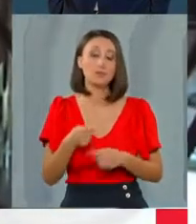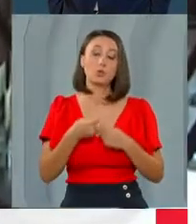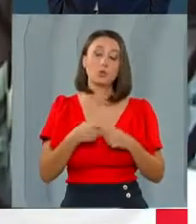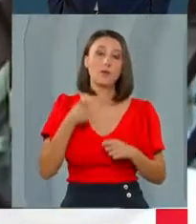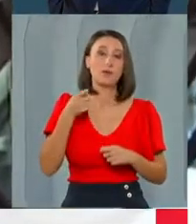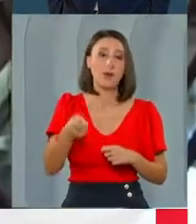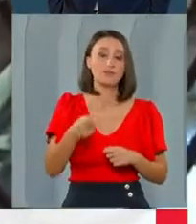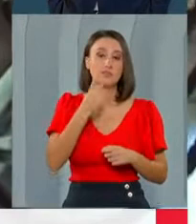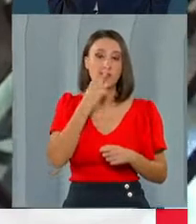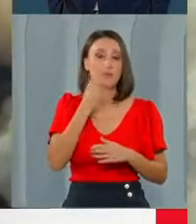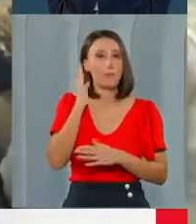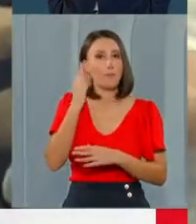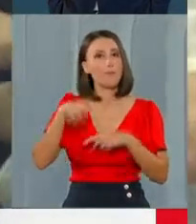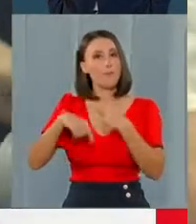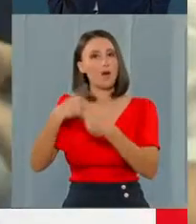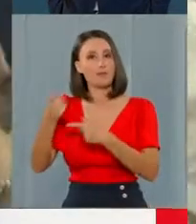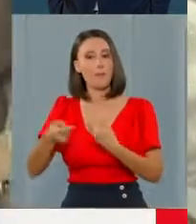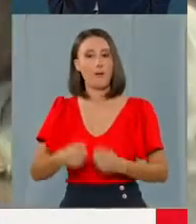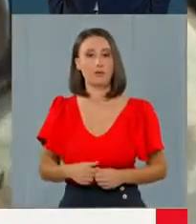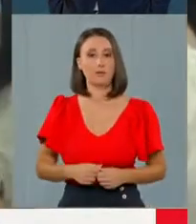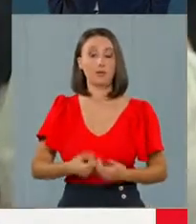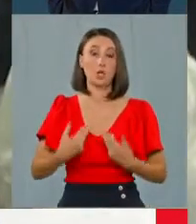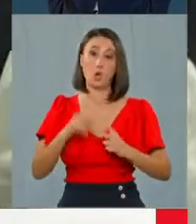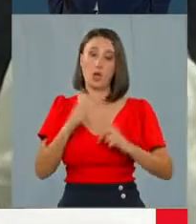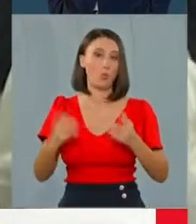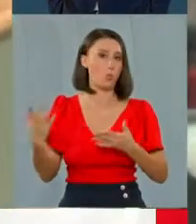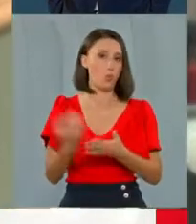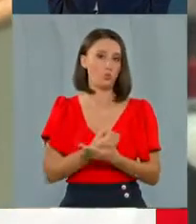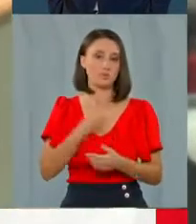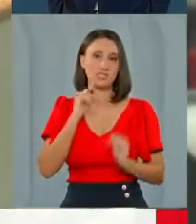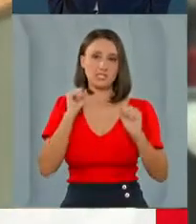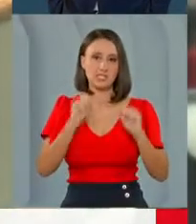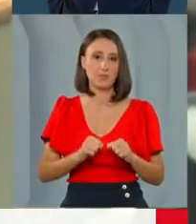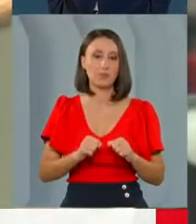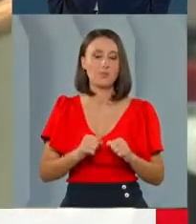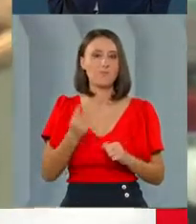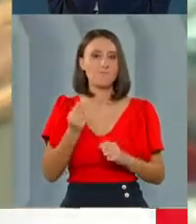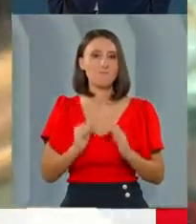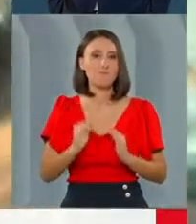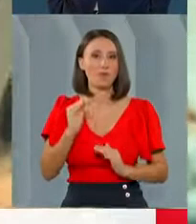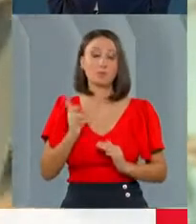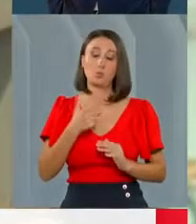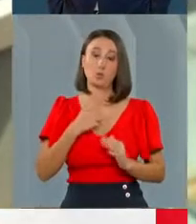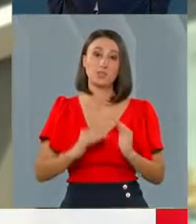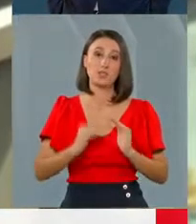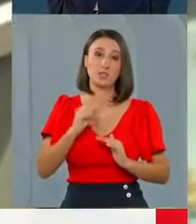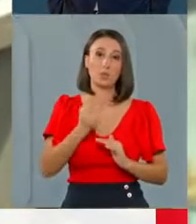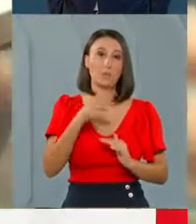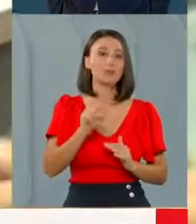acestea se văd mai departe pe lanțurile economice. Noi, dacă nu vom reuși să stăvinim inflația, putem să creștem dobânda cheie până